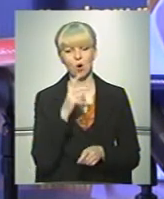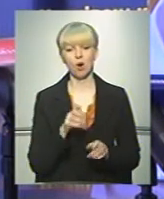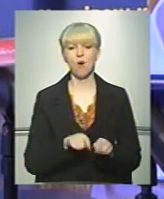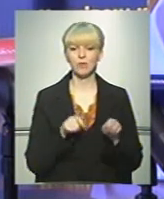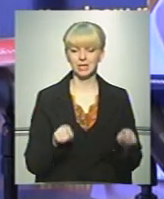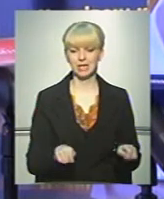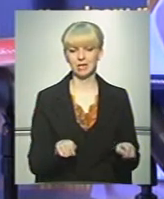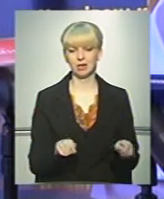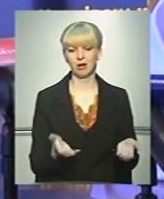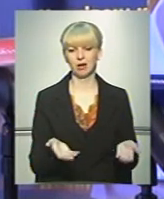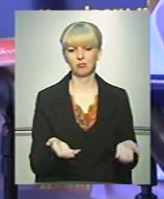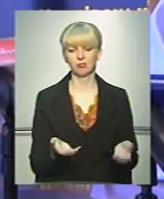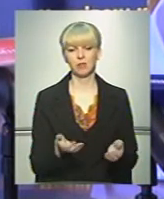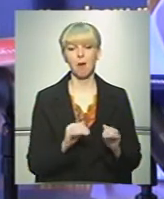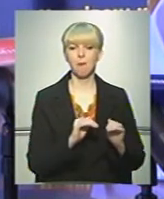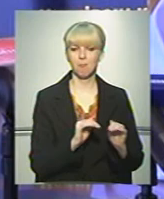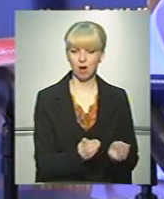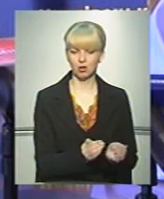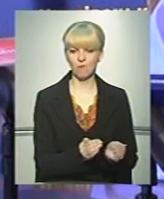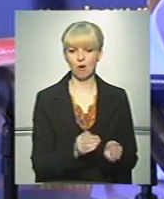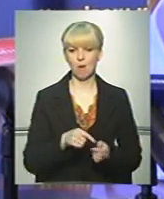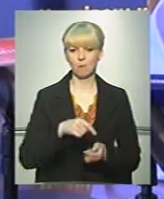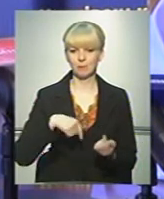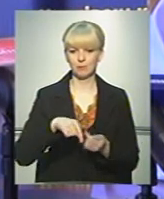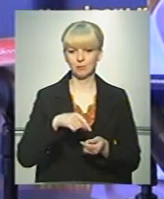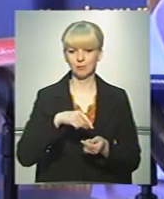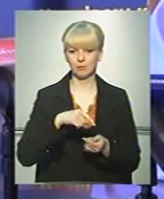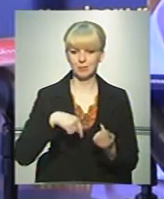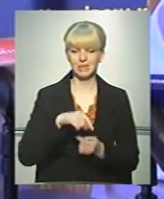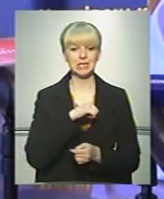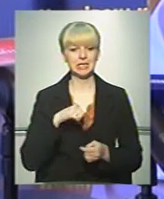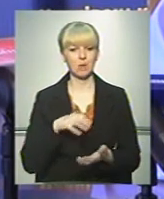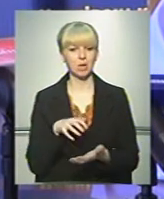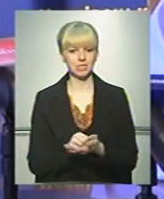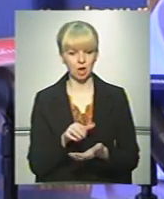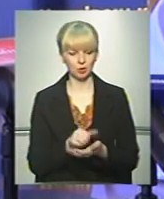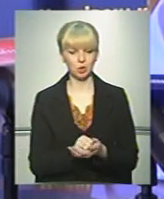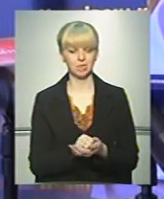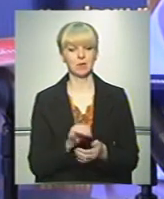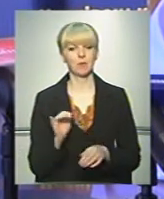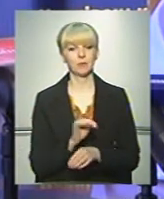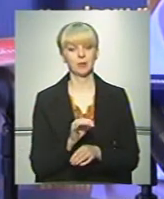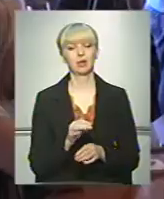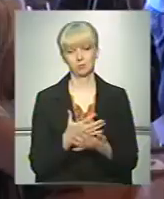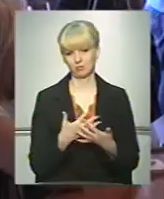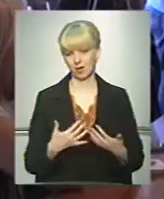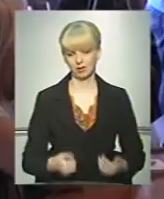открытии малого бизнеса, и о самозанятости, и так